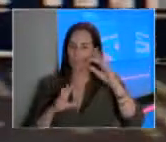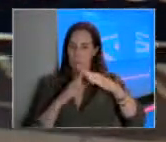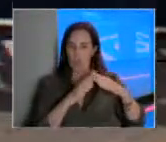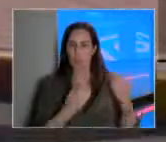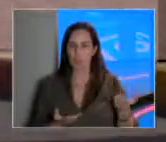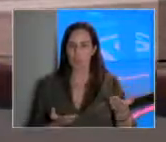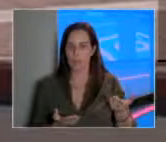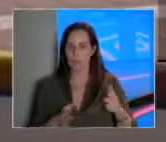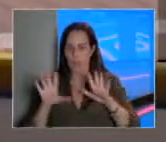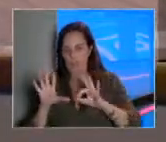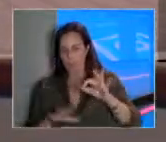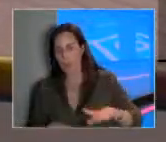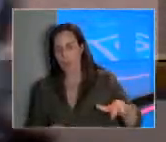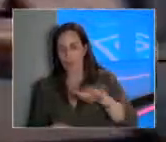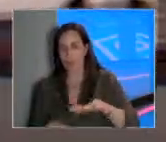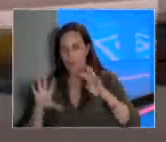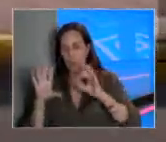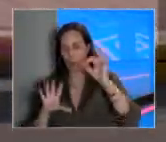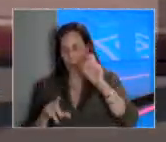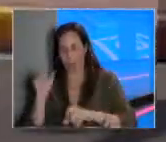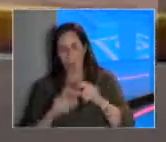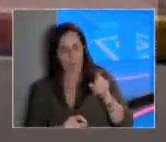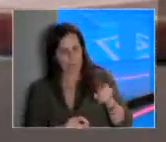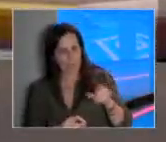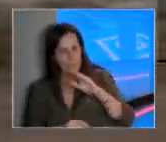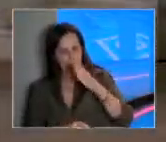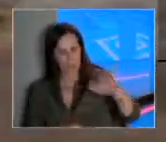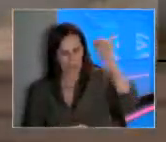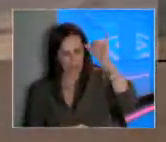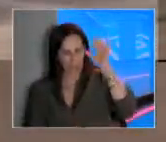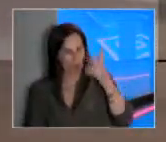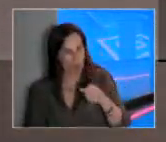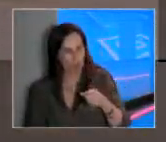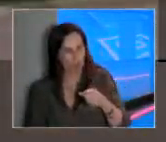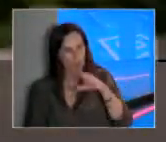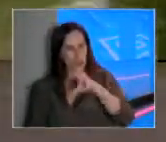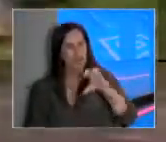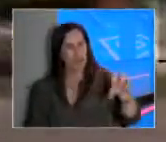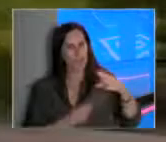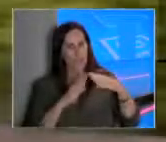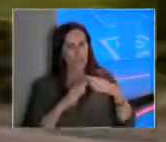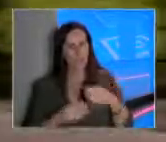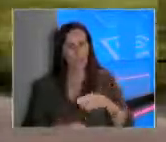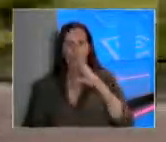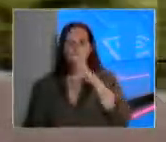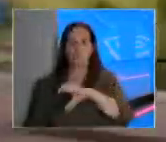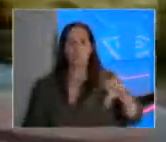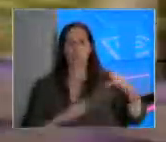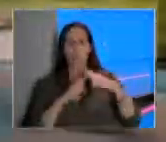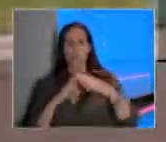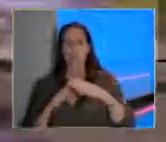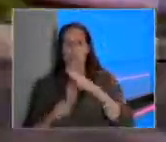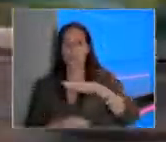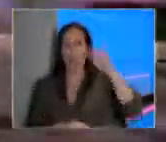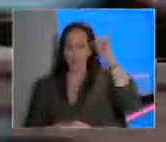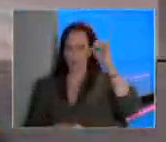מהמתיישבים, 10% מהשטח. שזה מה, זה בקעת הירדן או מה שאנחנו מכנים גושי ההתיישבות? גושי ההתיישבות, תראה,